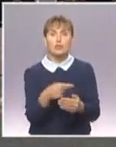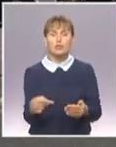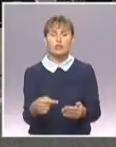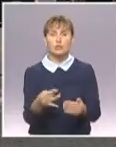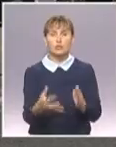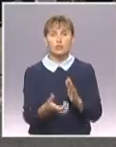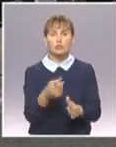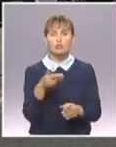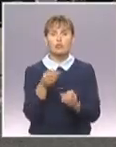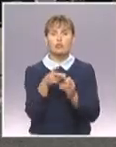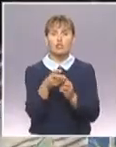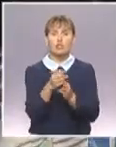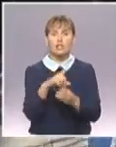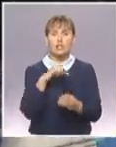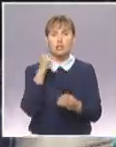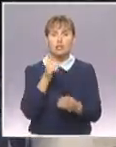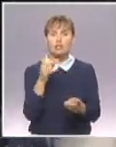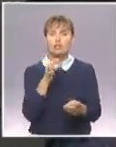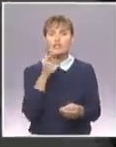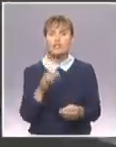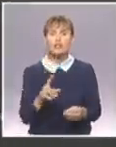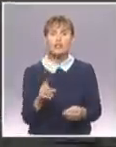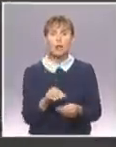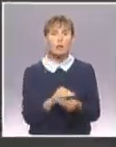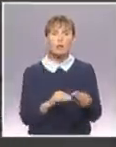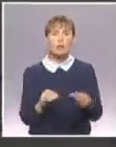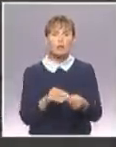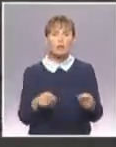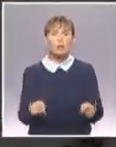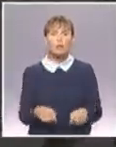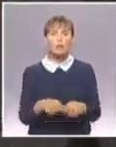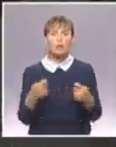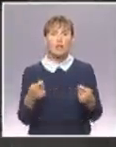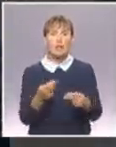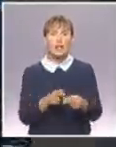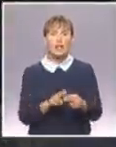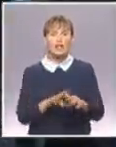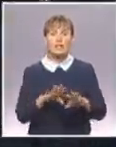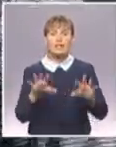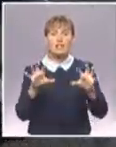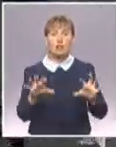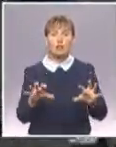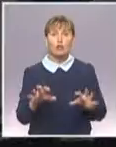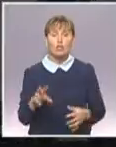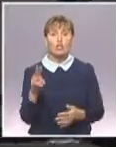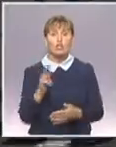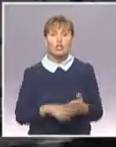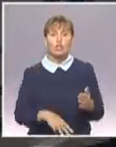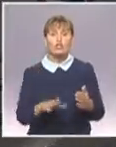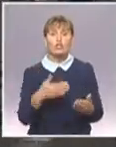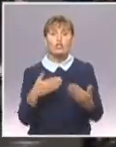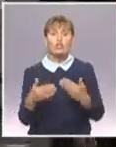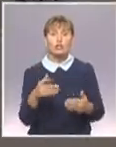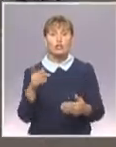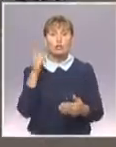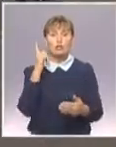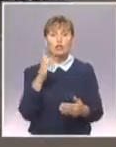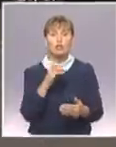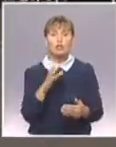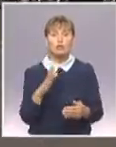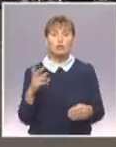еще в 2011 году. Стоит отметить, что при повторном нарушении антимонопольного законодательства штрафные санкции в отношении сотового